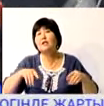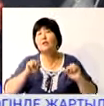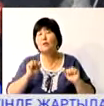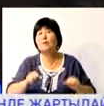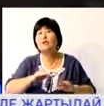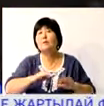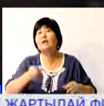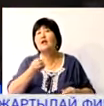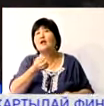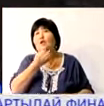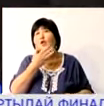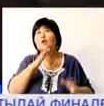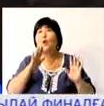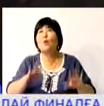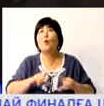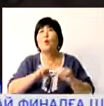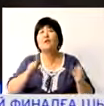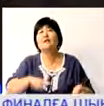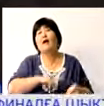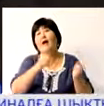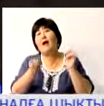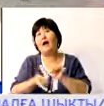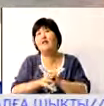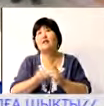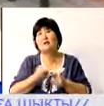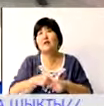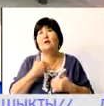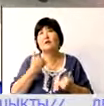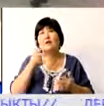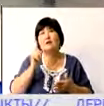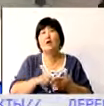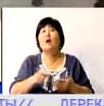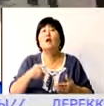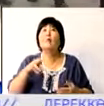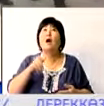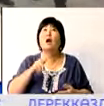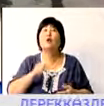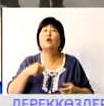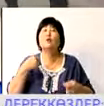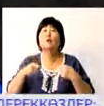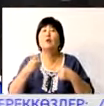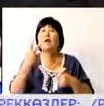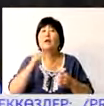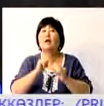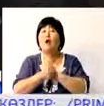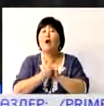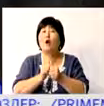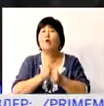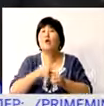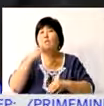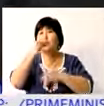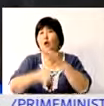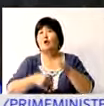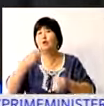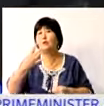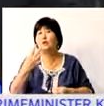бір жақсы көретін орталығына айналатынына күмәніміз жоқ. Магнум супермаркеті екі ауысыммен тәулік бойы демалыссыз жұмыс істейді.